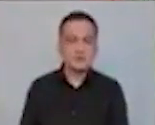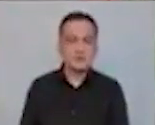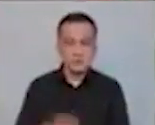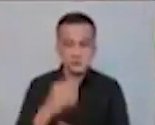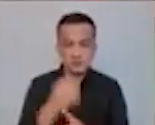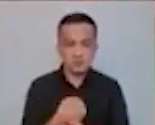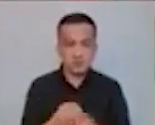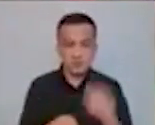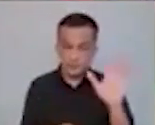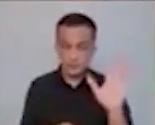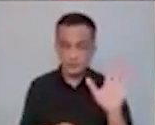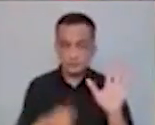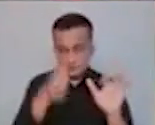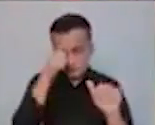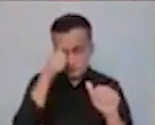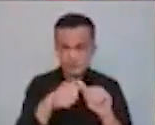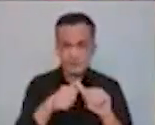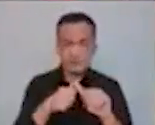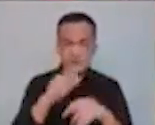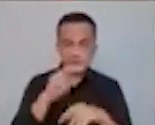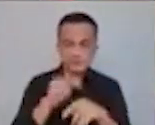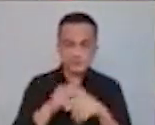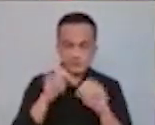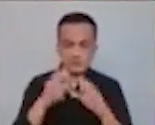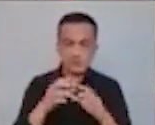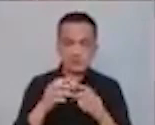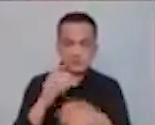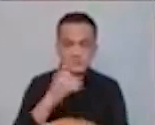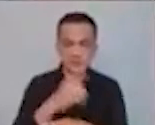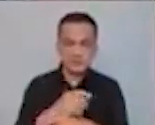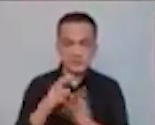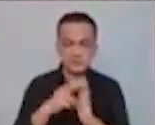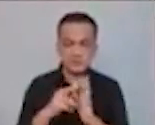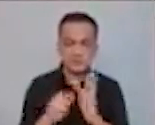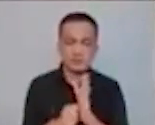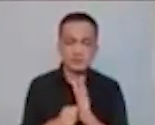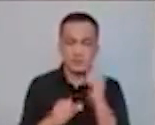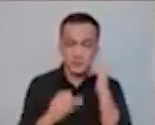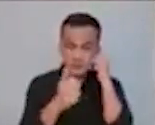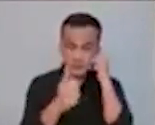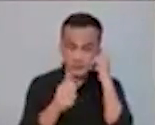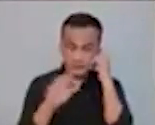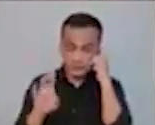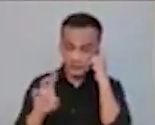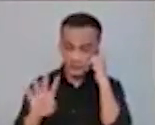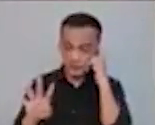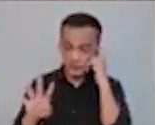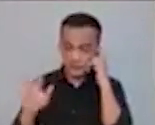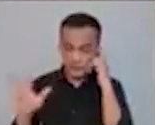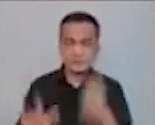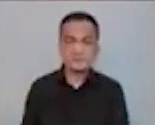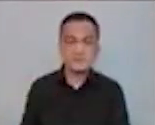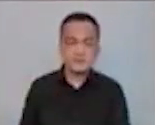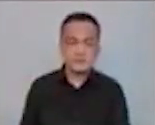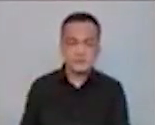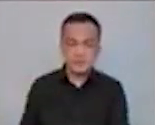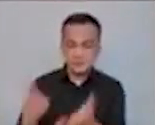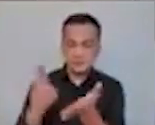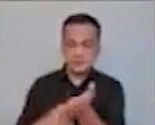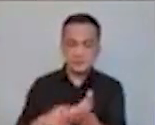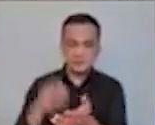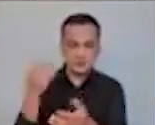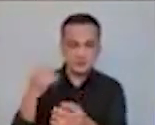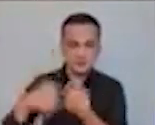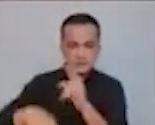National Teachers Day sa Bisaya ng Republic Act Number 10743 na pinirmahan noong panahon ni